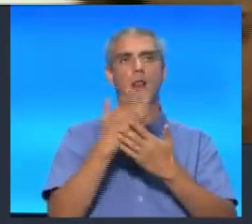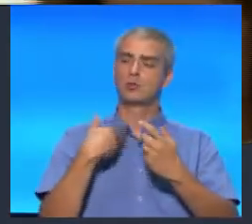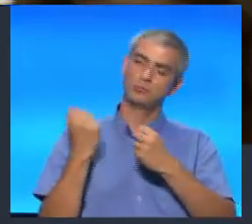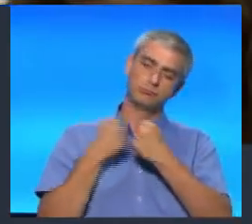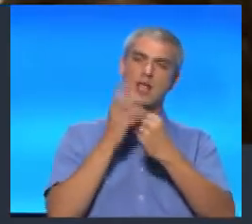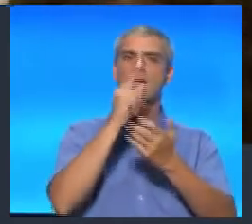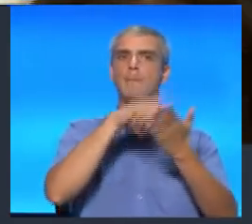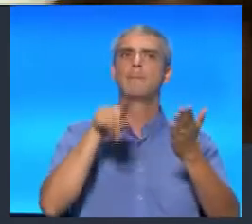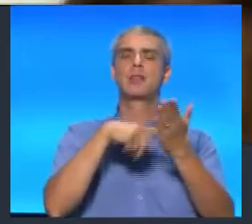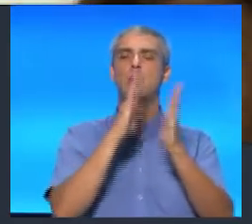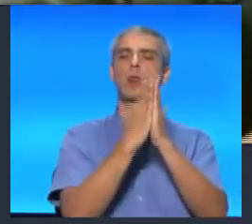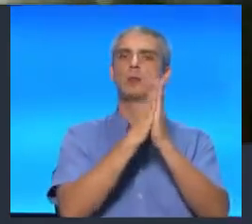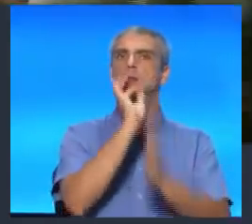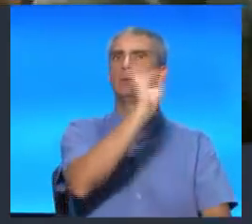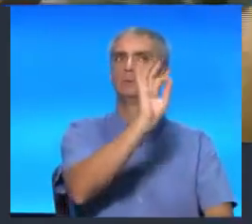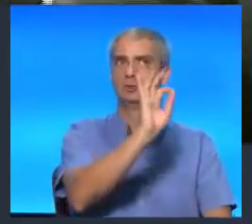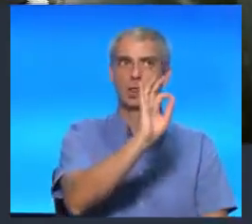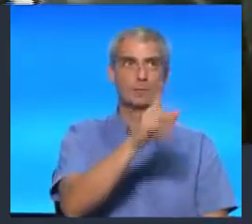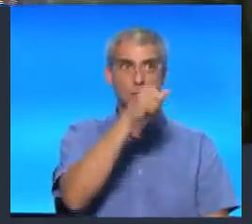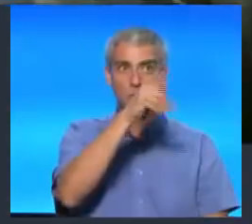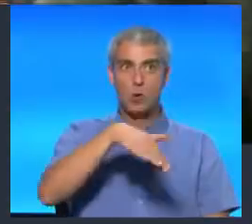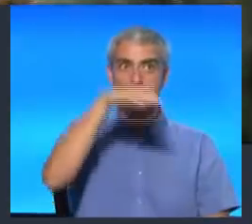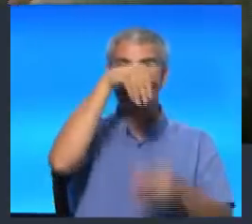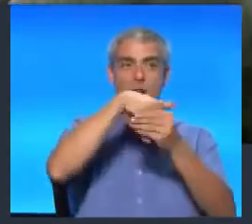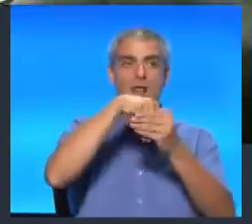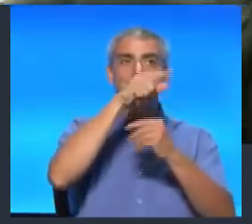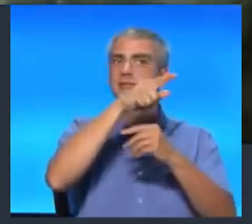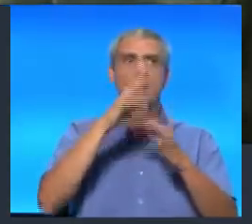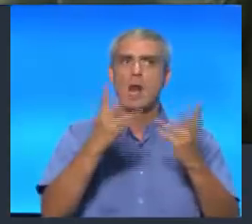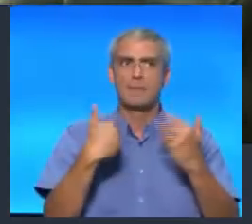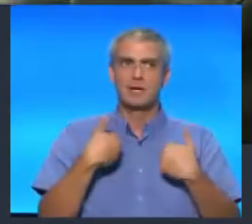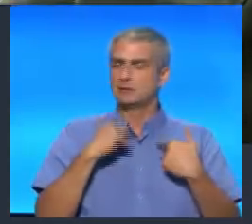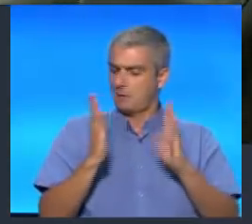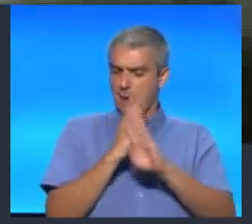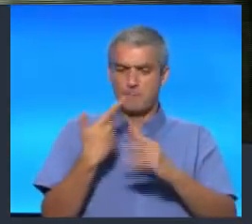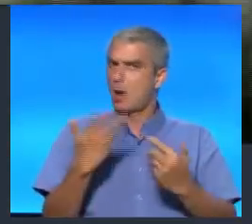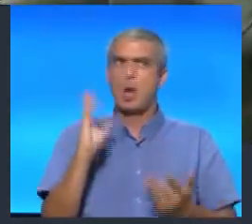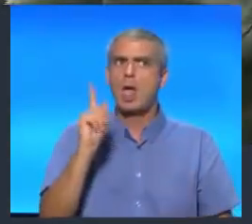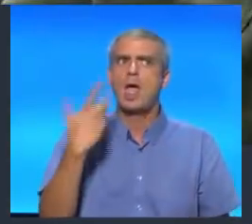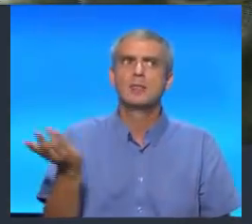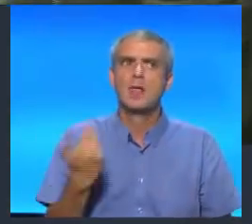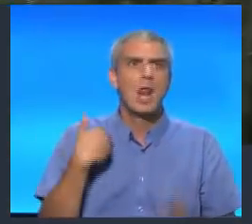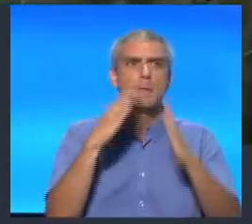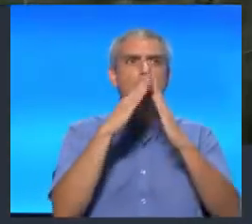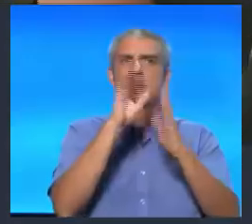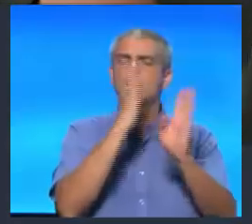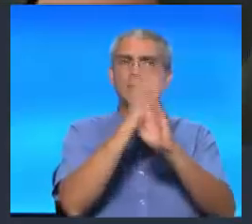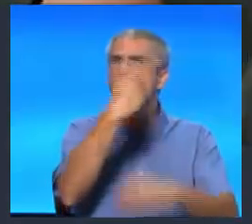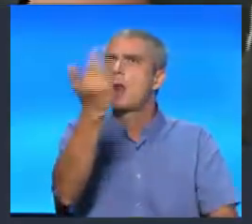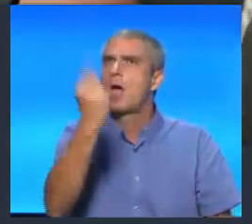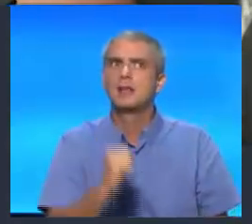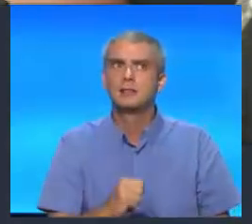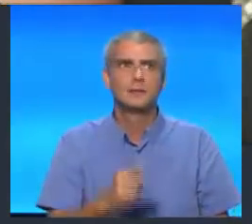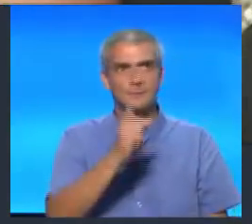ביטול מעמד התושבות שלהם. הוא גדל אצלהם, זה החממה. למה אצלי לא יצא מחבל בבית? למה בבית שלך לא יצא מחבל? הרי